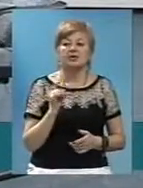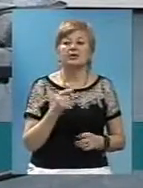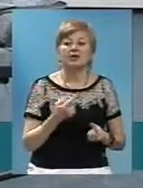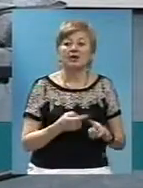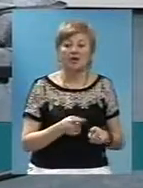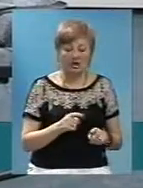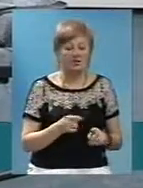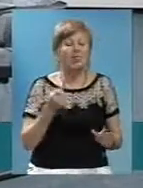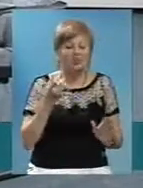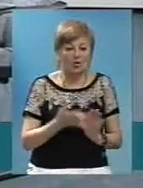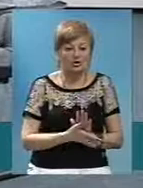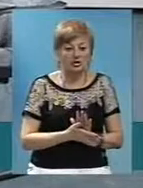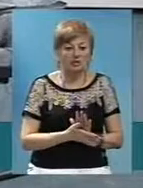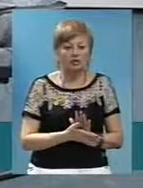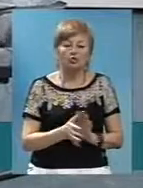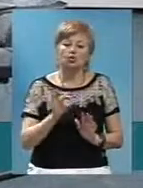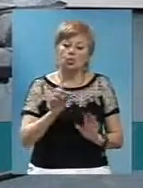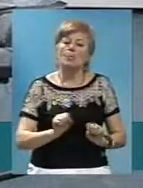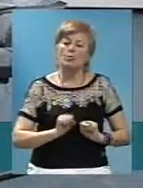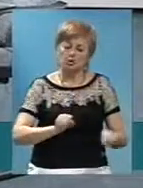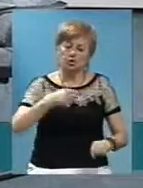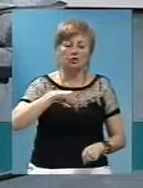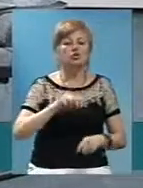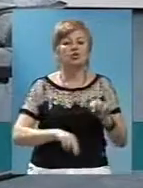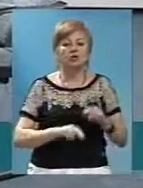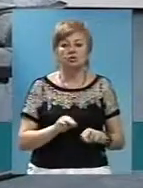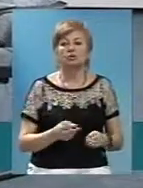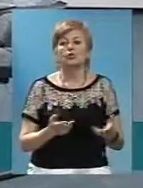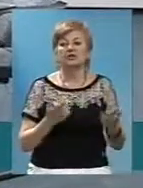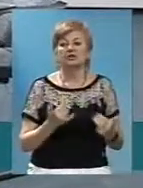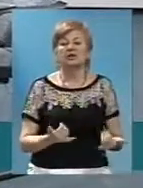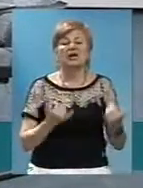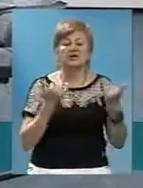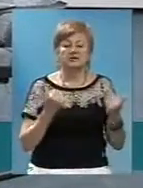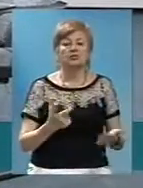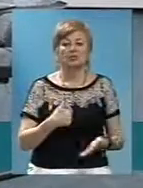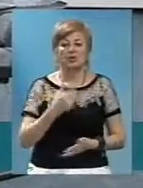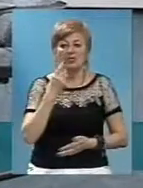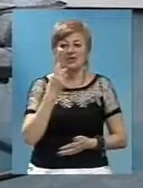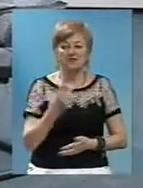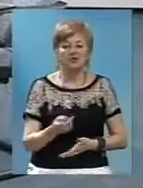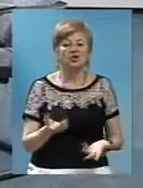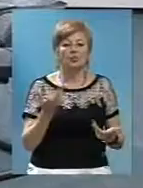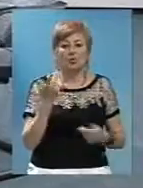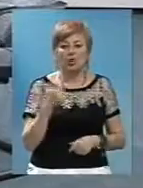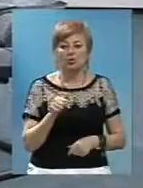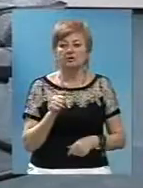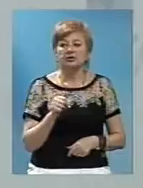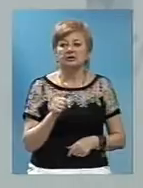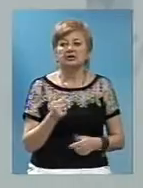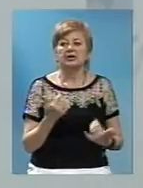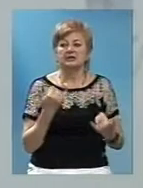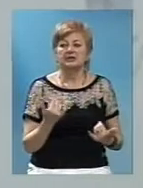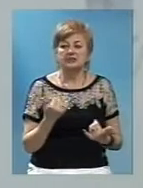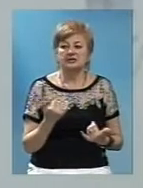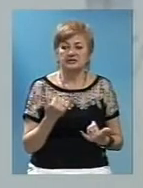абсолютно зрозуміло. Навіть дуже патріотично налаштований. На жаль, і сьогодні ми бачимо, ось коли ми сьогодні